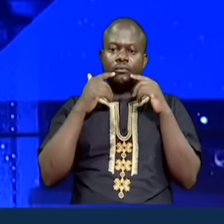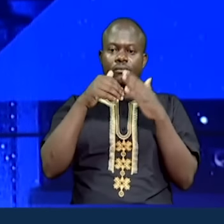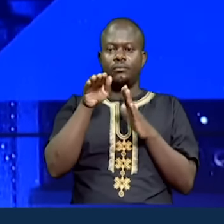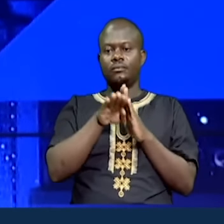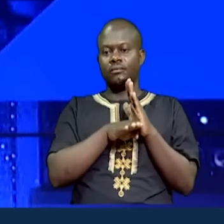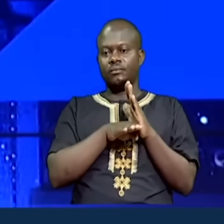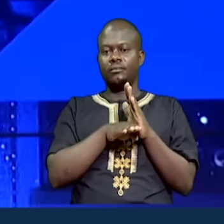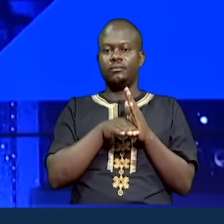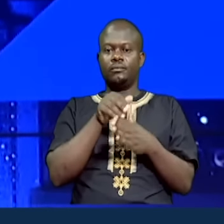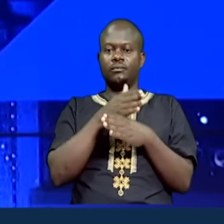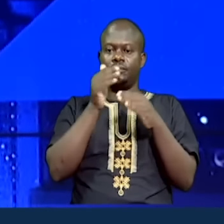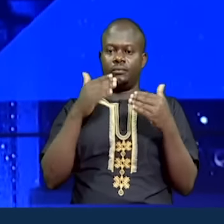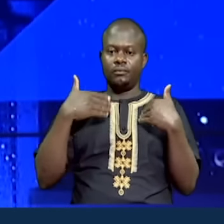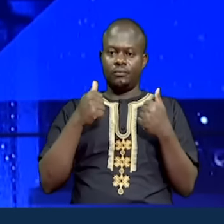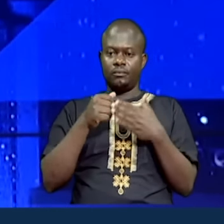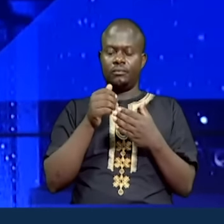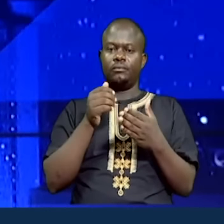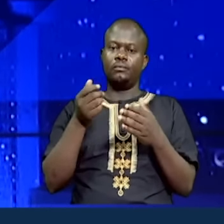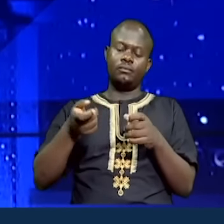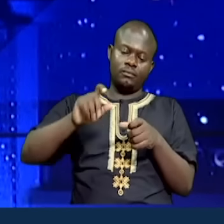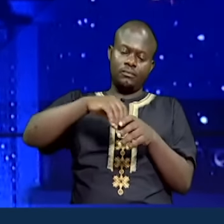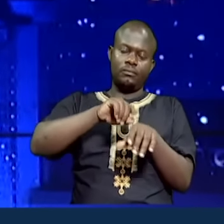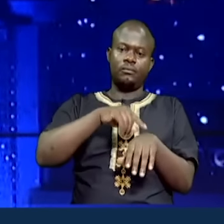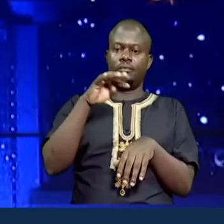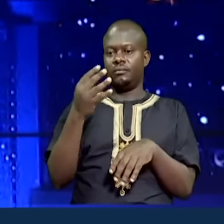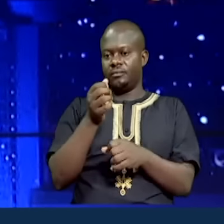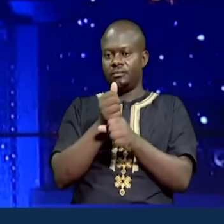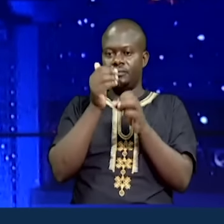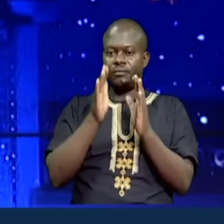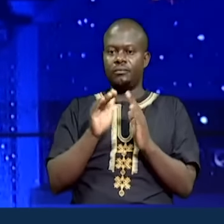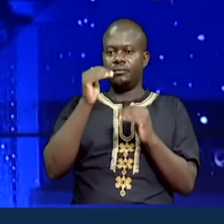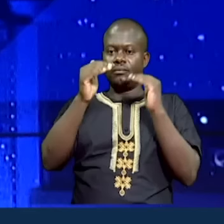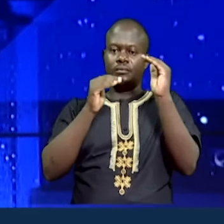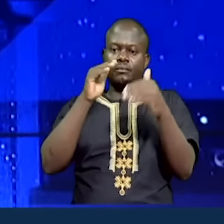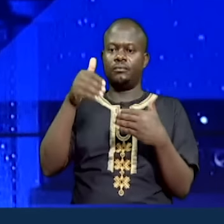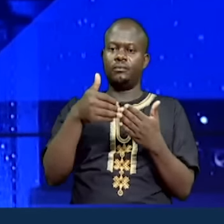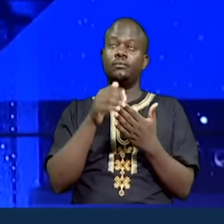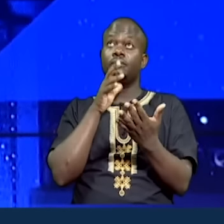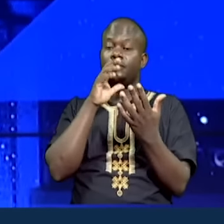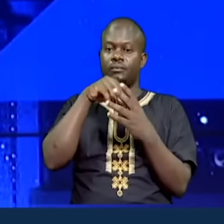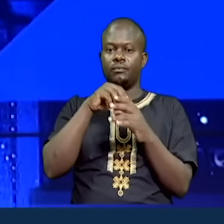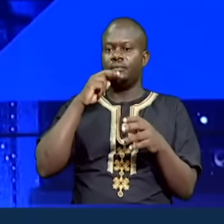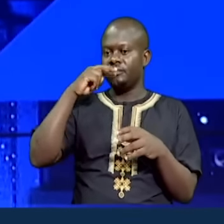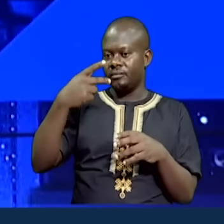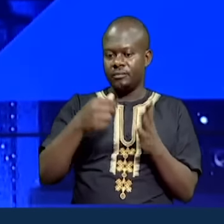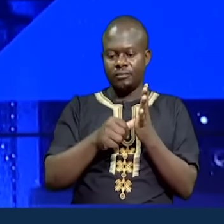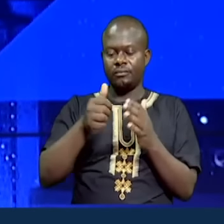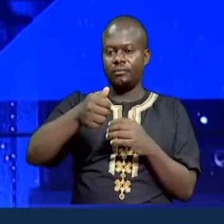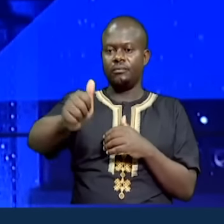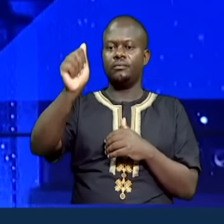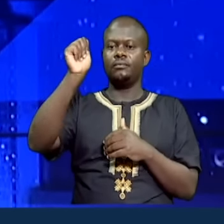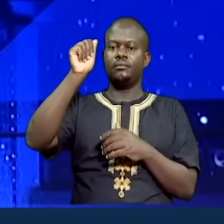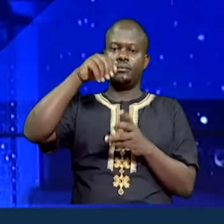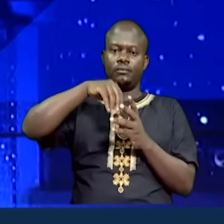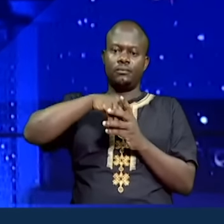gahunda ya Minisiteri y'ubuzima yo gukuba inshuro enye abakozi b'uru rwego ngo bayitezemo igisubizo cy'ibibazo byabo